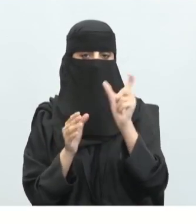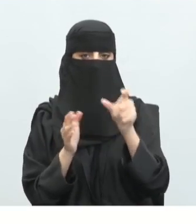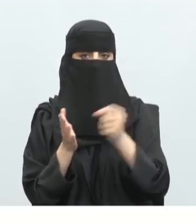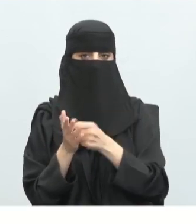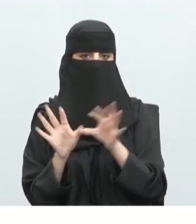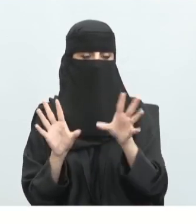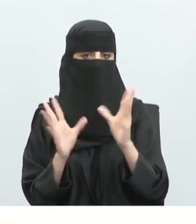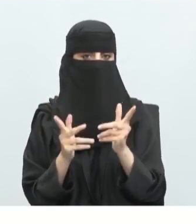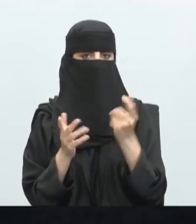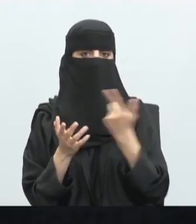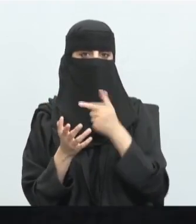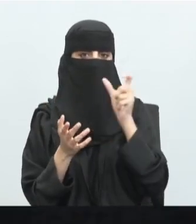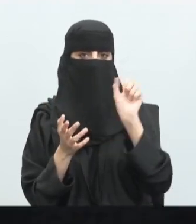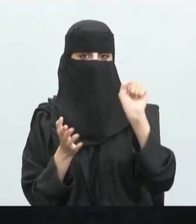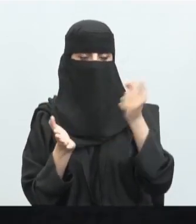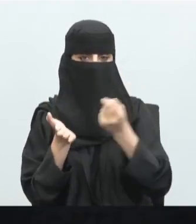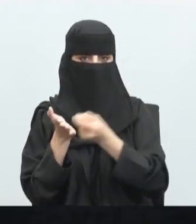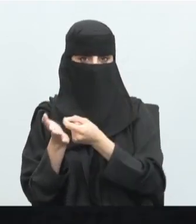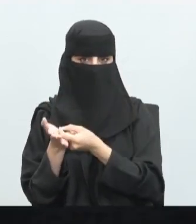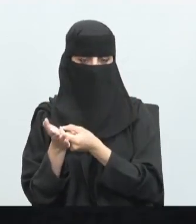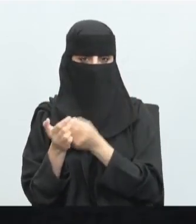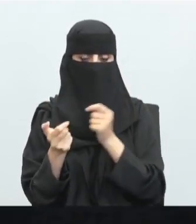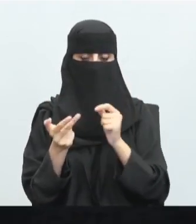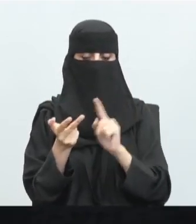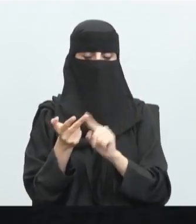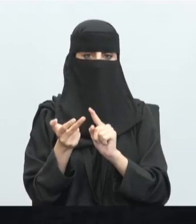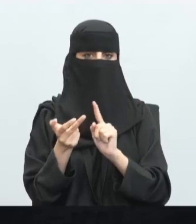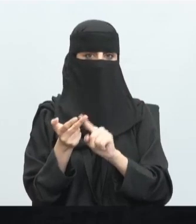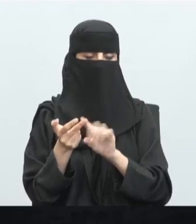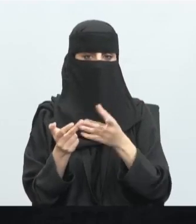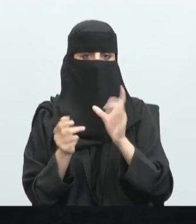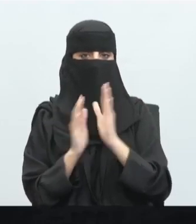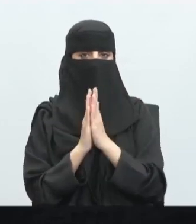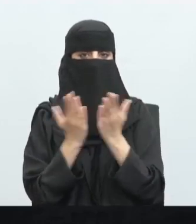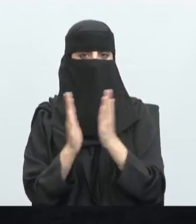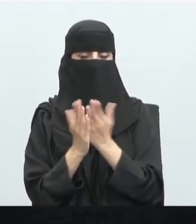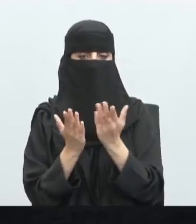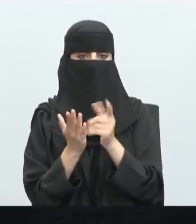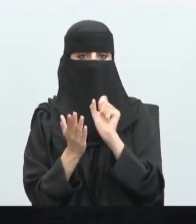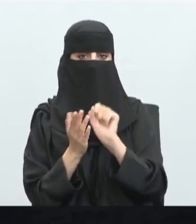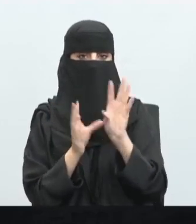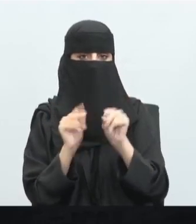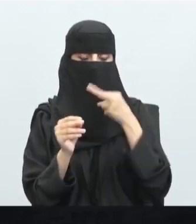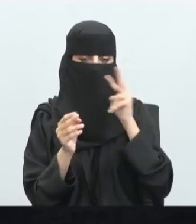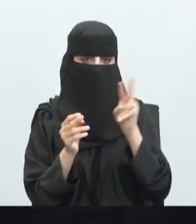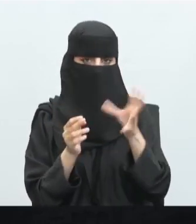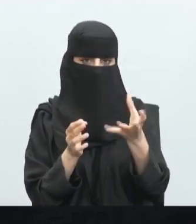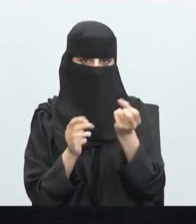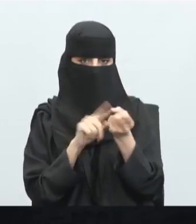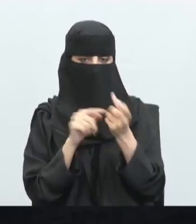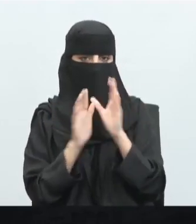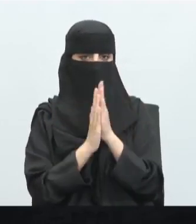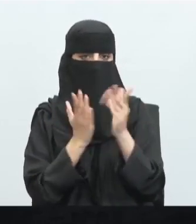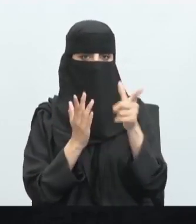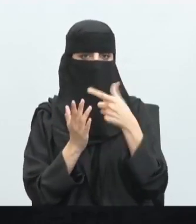اسم المجله التي اخترت منها احسنتم القصه رقم العدد اذا كان هناك عدد